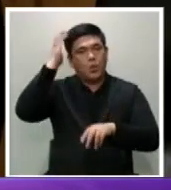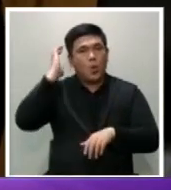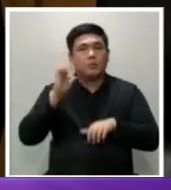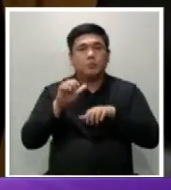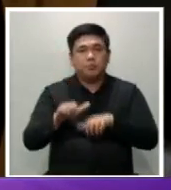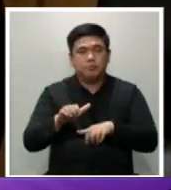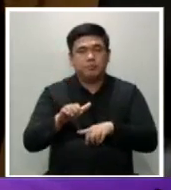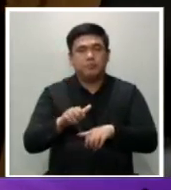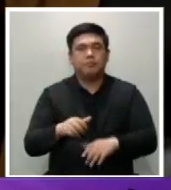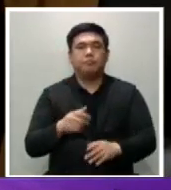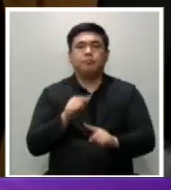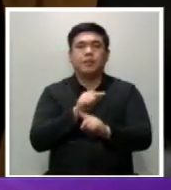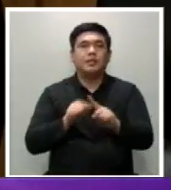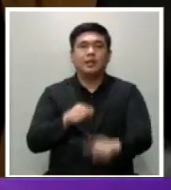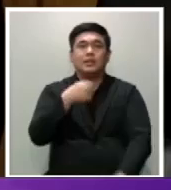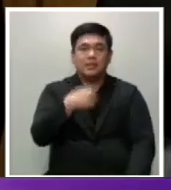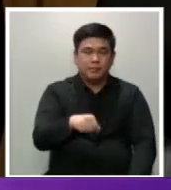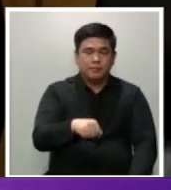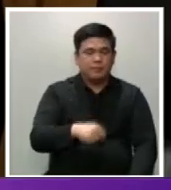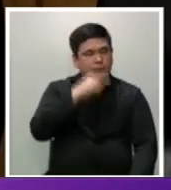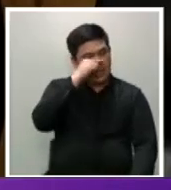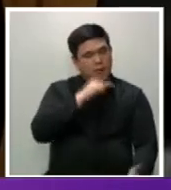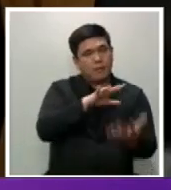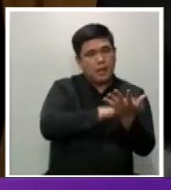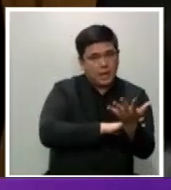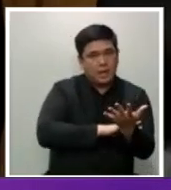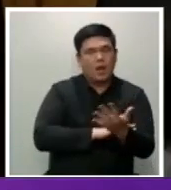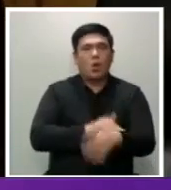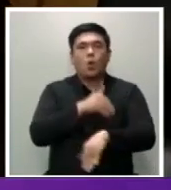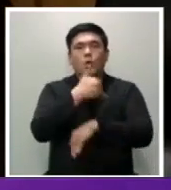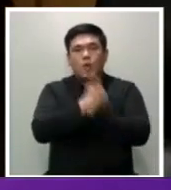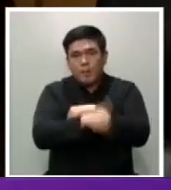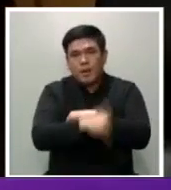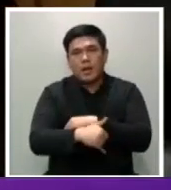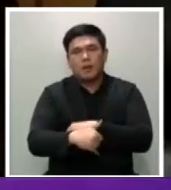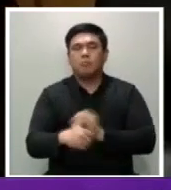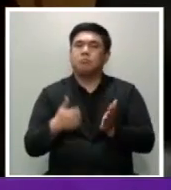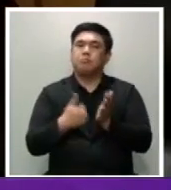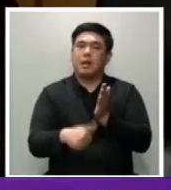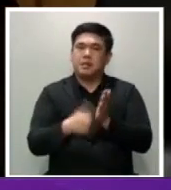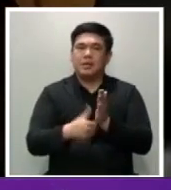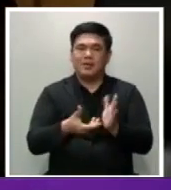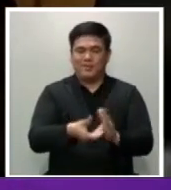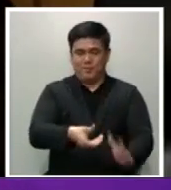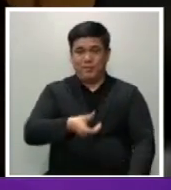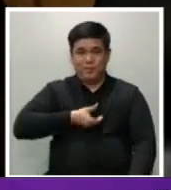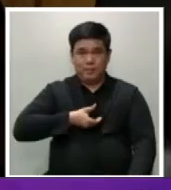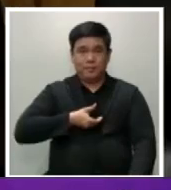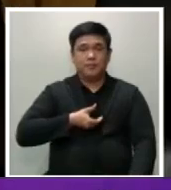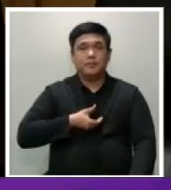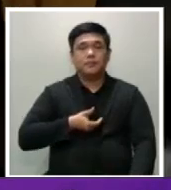ไม่ว่าจะเป็นบุหรี่ในหรือบุหรี่นอกก็ตามจะต้องมีการเสียภ